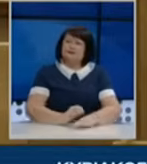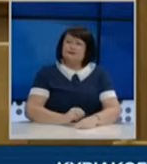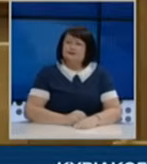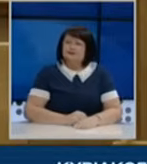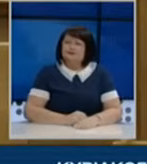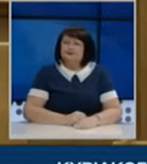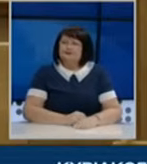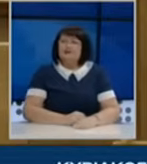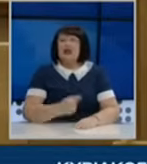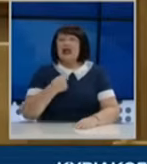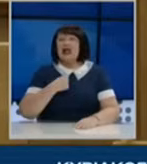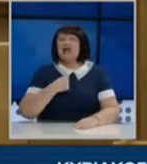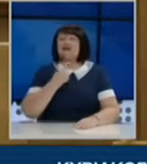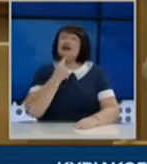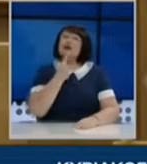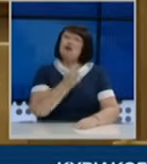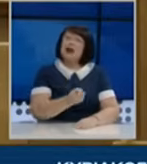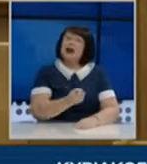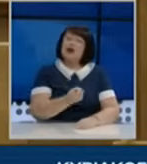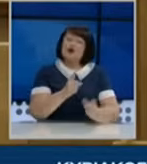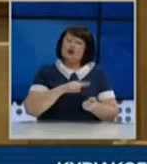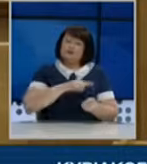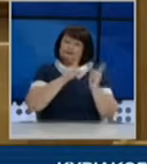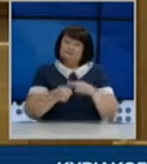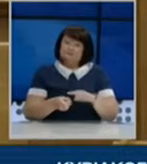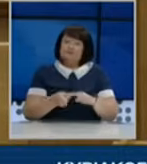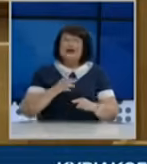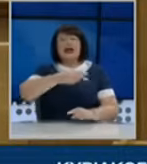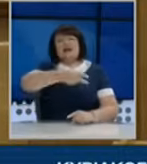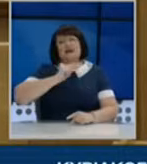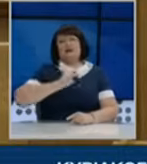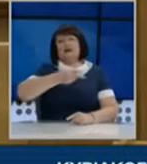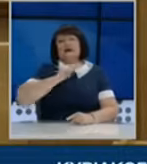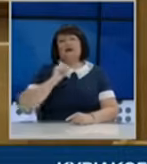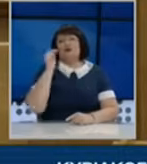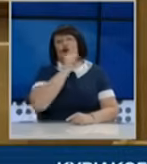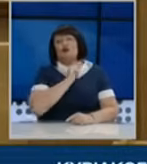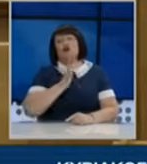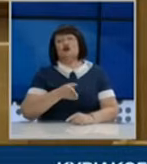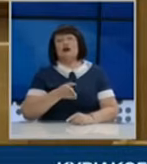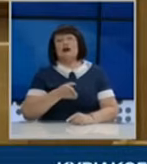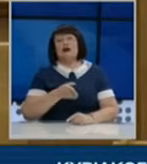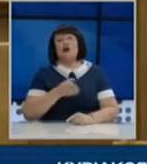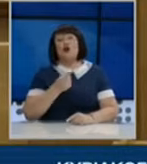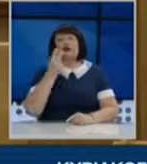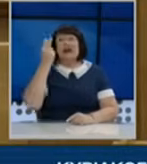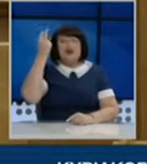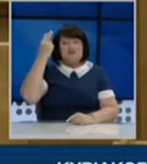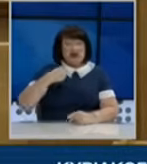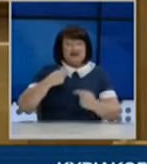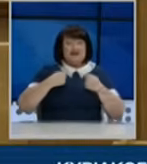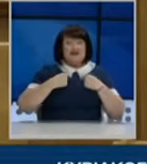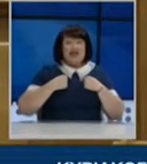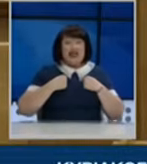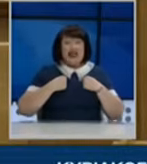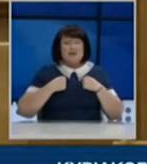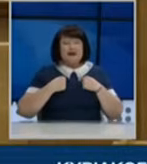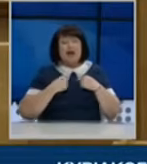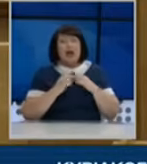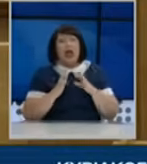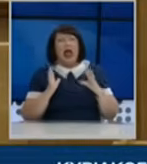Και αυτά που σας λέω εγώ, ας τα αντιστρέψει και ας τα απαντήσει ο Πρωθυπουργός, ο οποίος κάθε φορά που βλέπει ελληνική λύση, σαν να